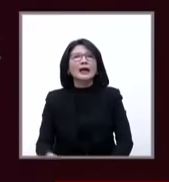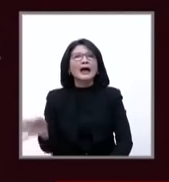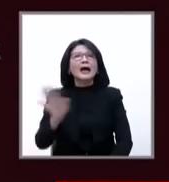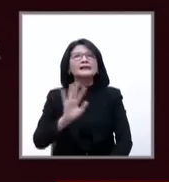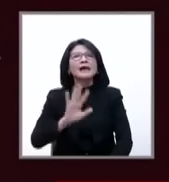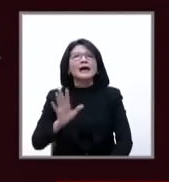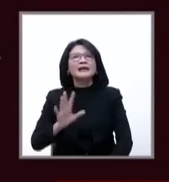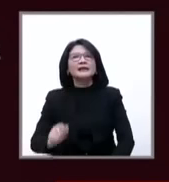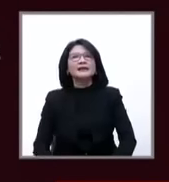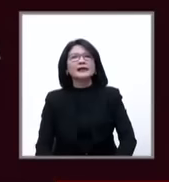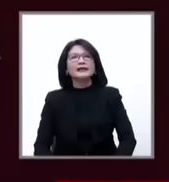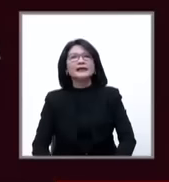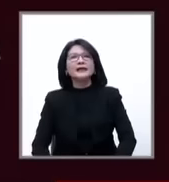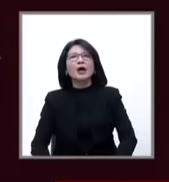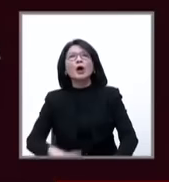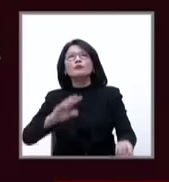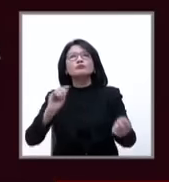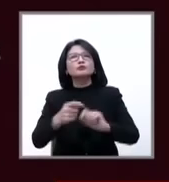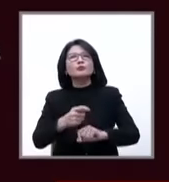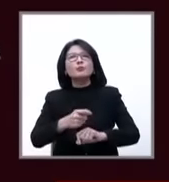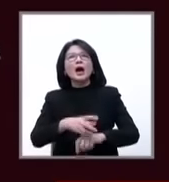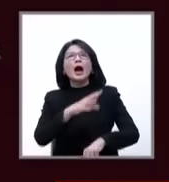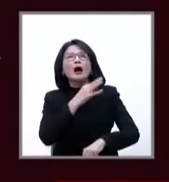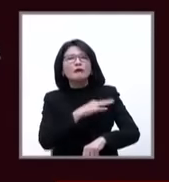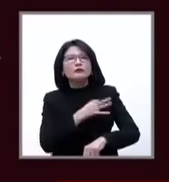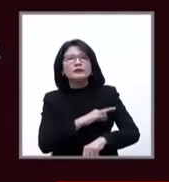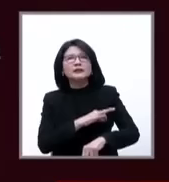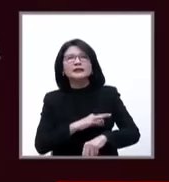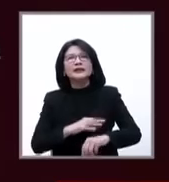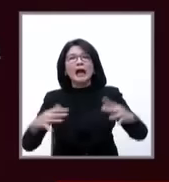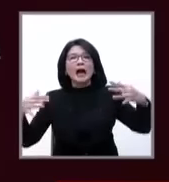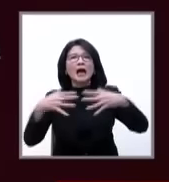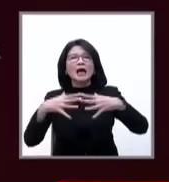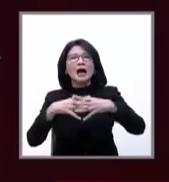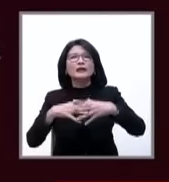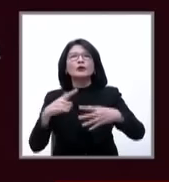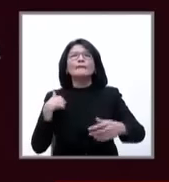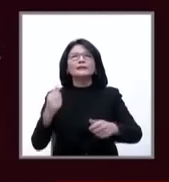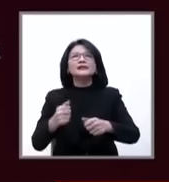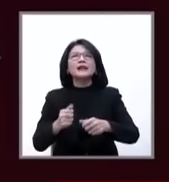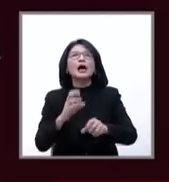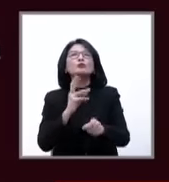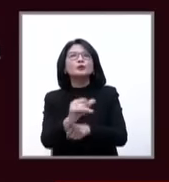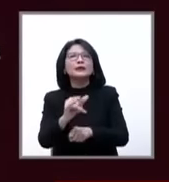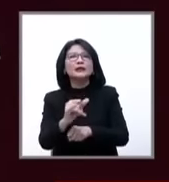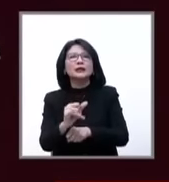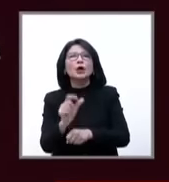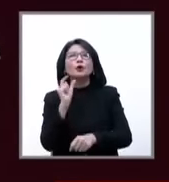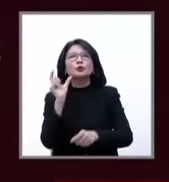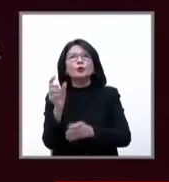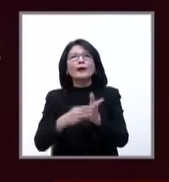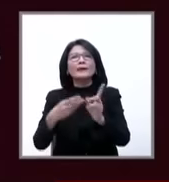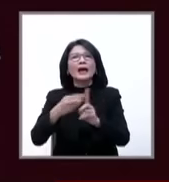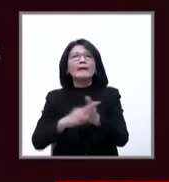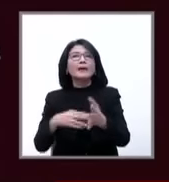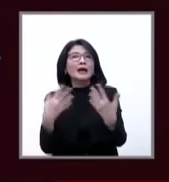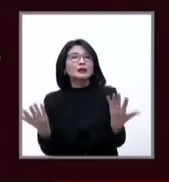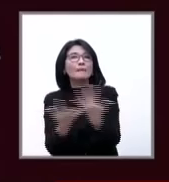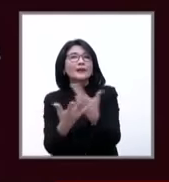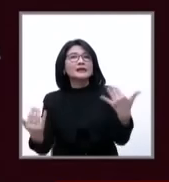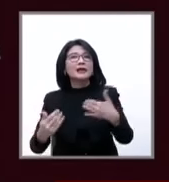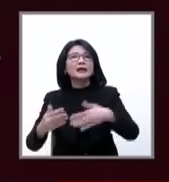bukan hanya pembelian dari sisi usia. Tapi yang lebih penting sesungguhnya adalah pembelian